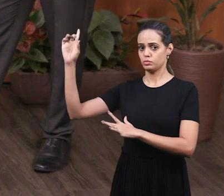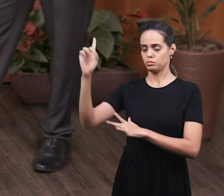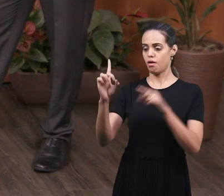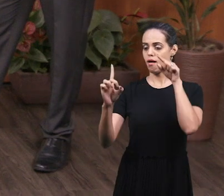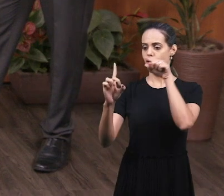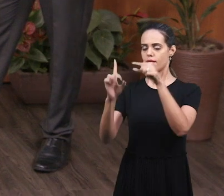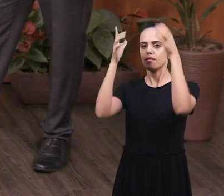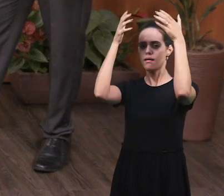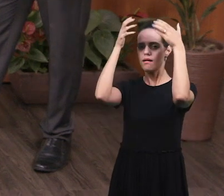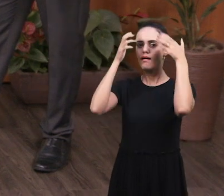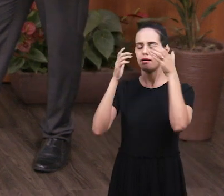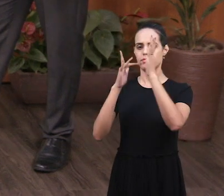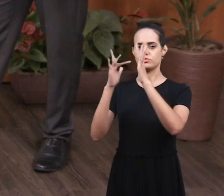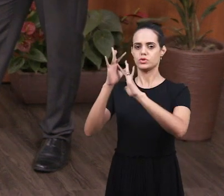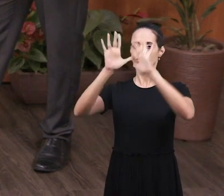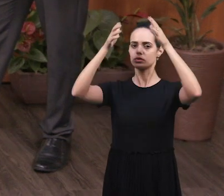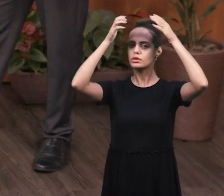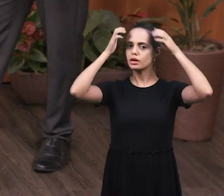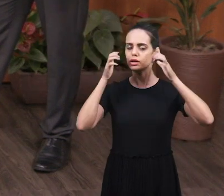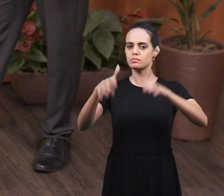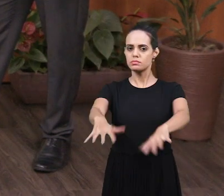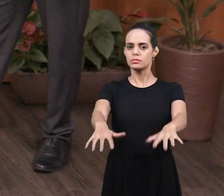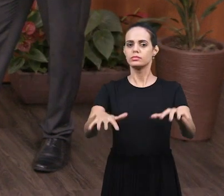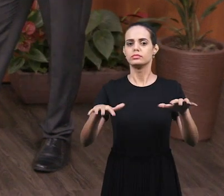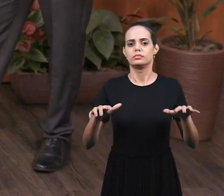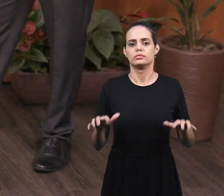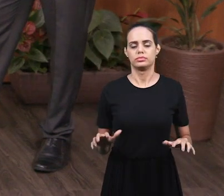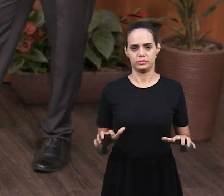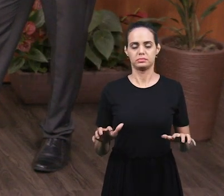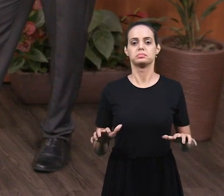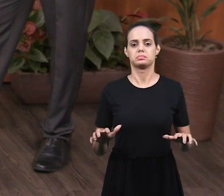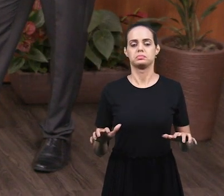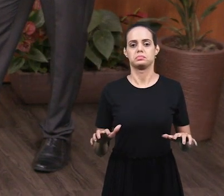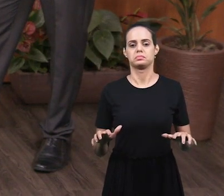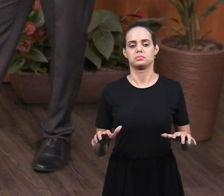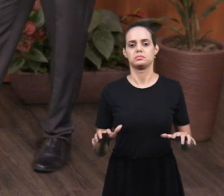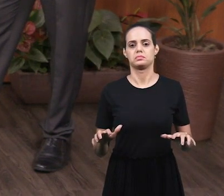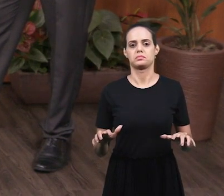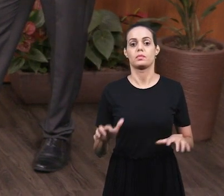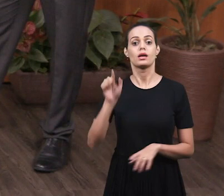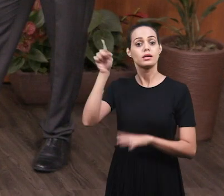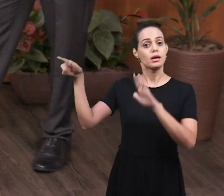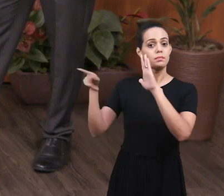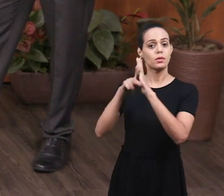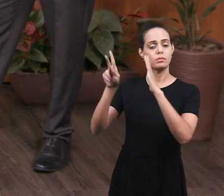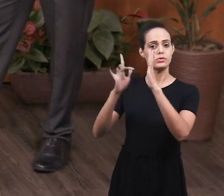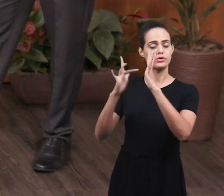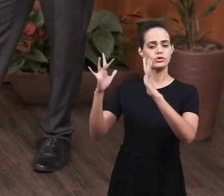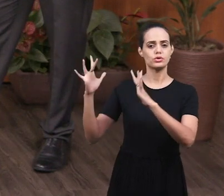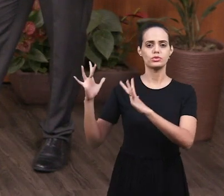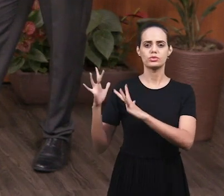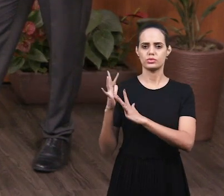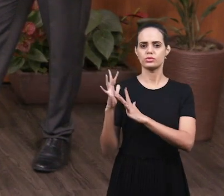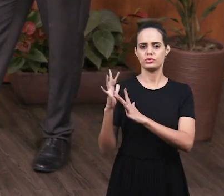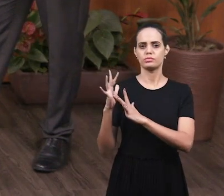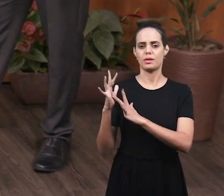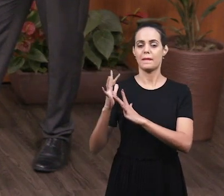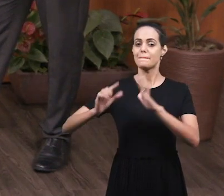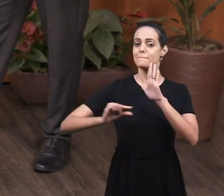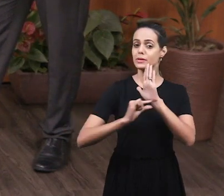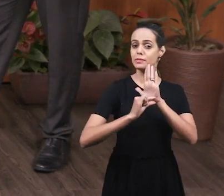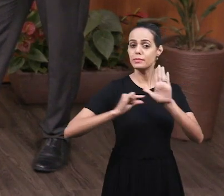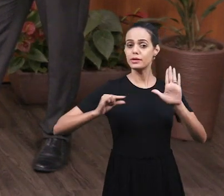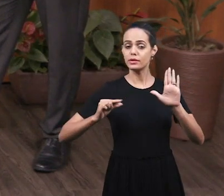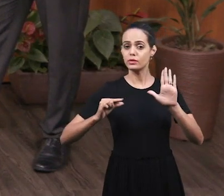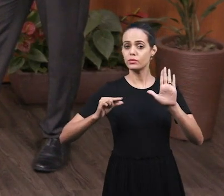le Seigneur Jésus comme roi, avec la garantie du trône qui était assurée au Seigneur Jésus, déjà au